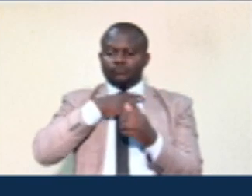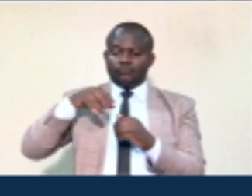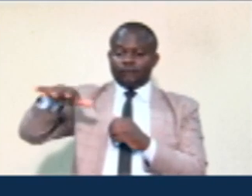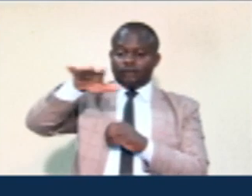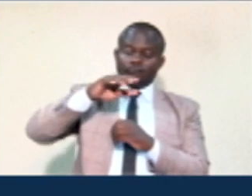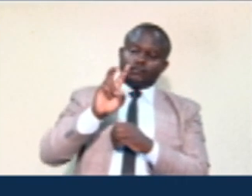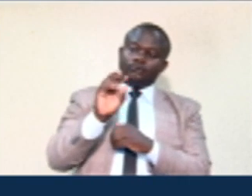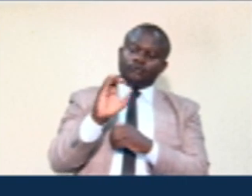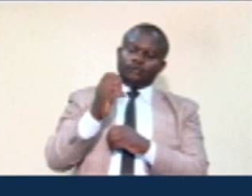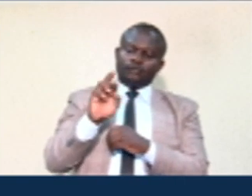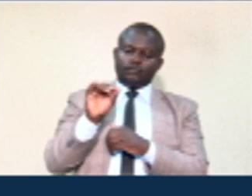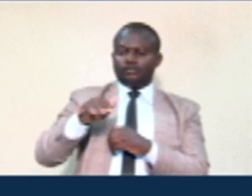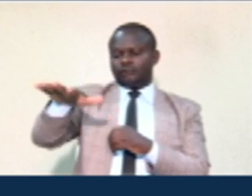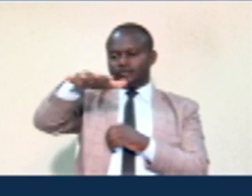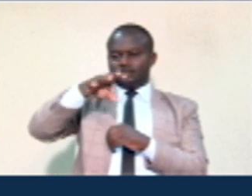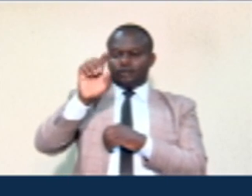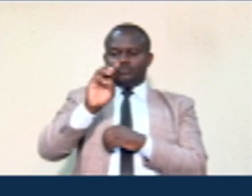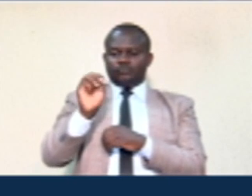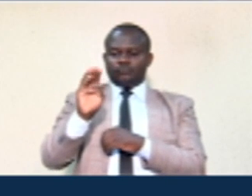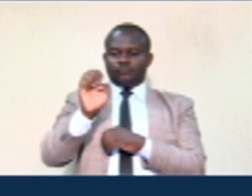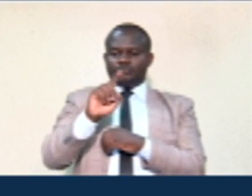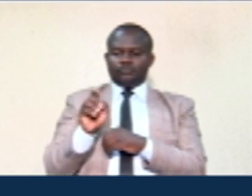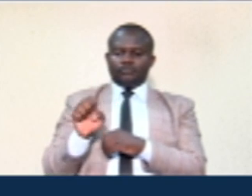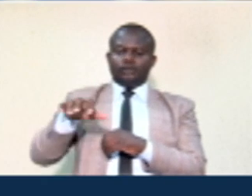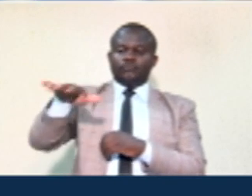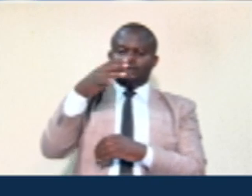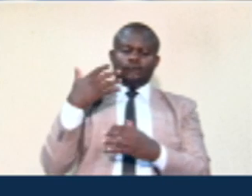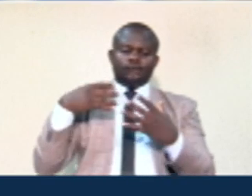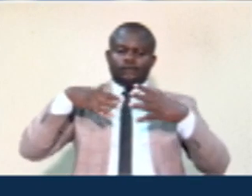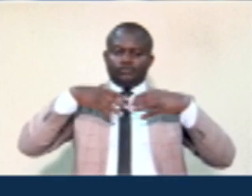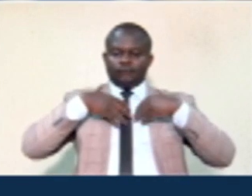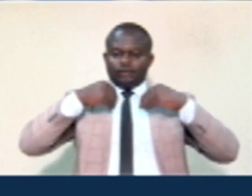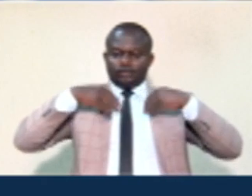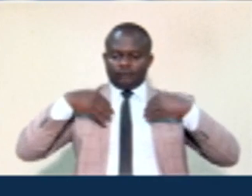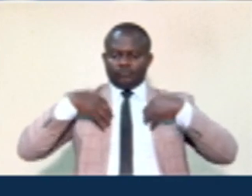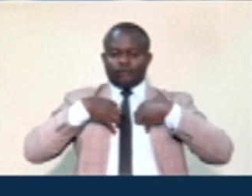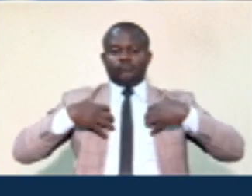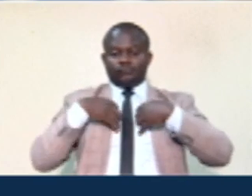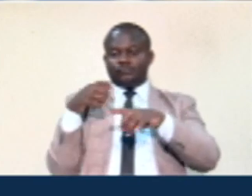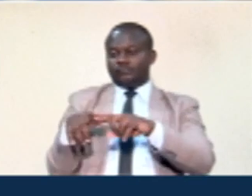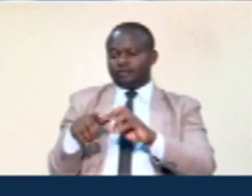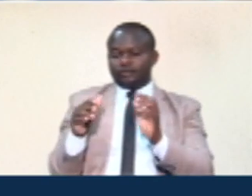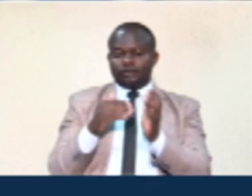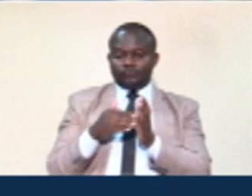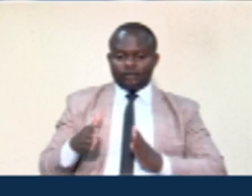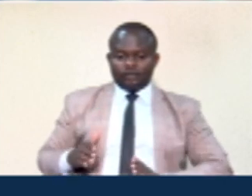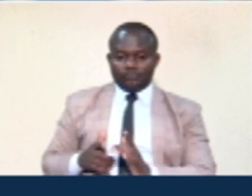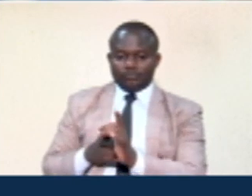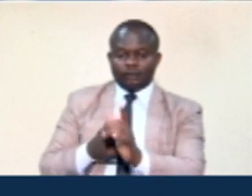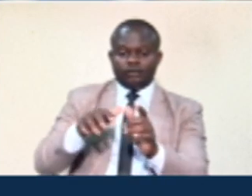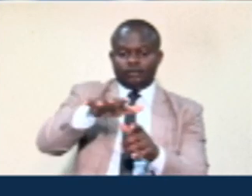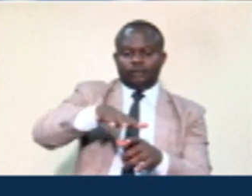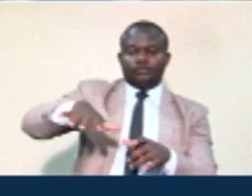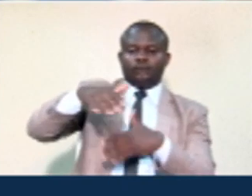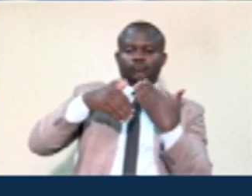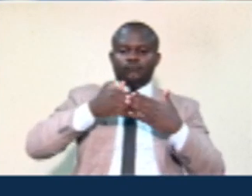rya Victoria riri ku mugezi wa Zambezi uri mu gace karimo ibimera n'inyamaswa byihariye. Basuye kandi n'umuhanda wa gari ya moshi uri muri aka gace.